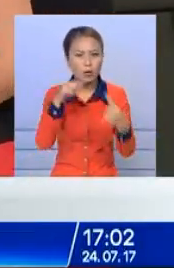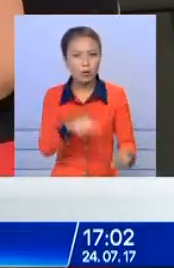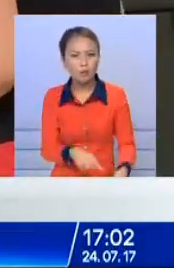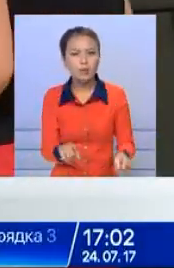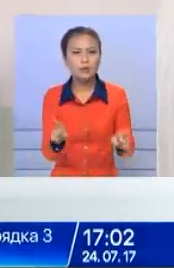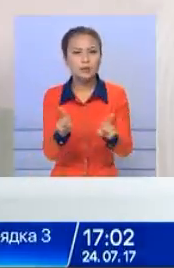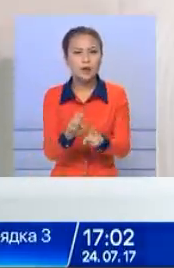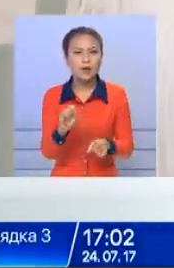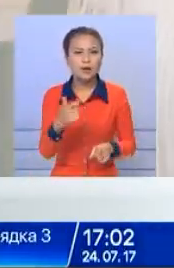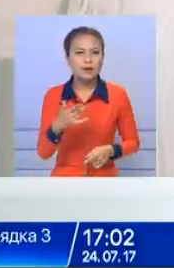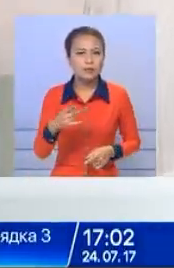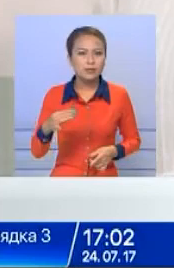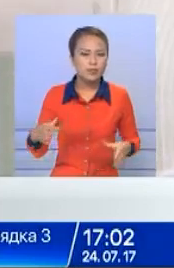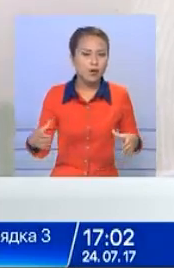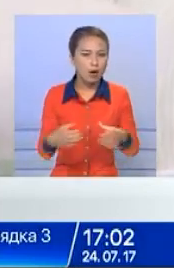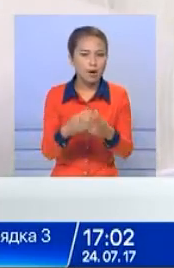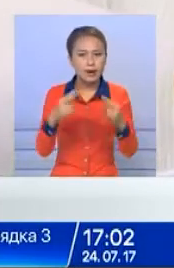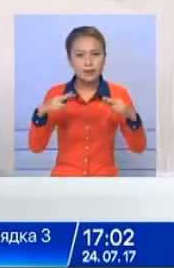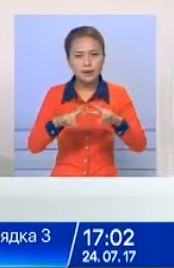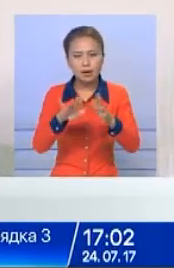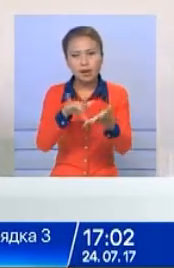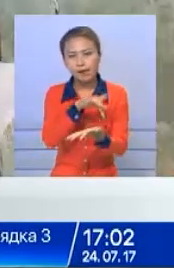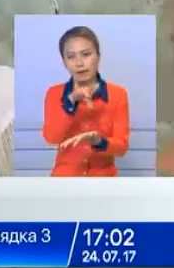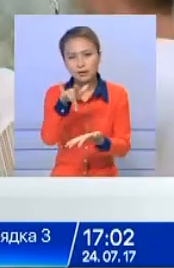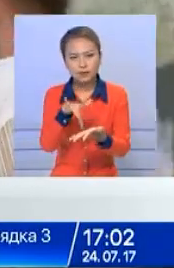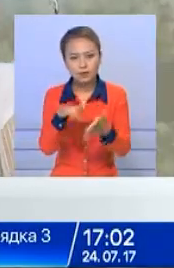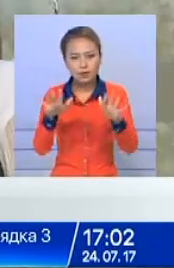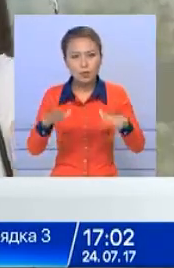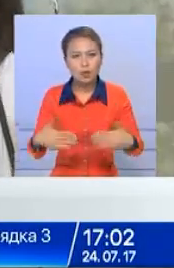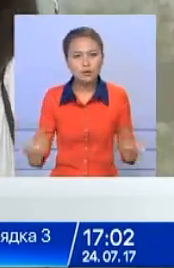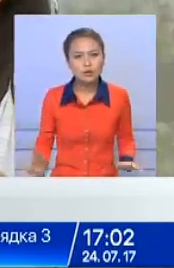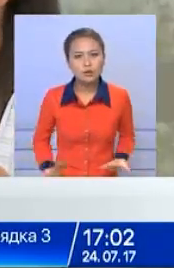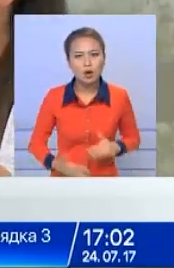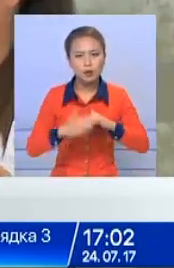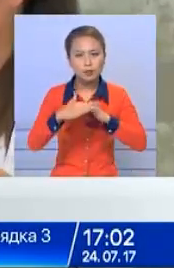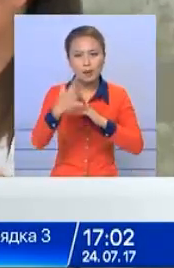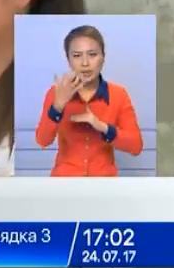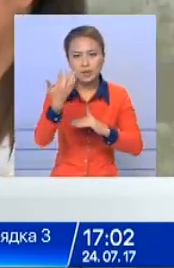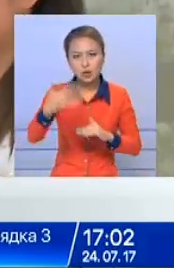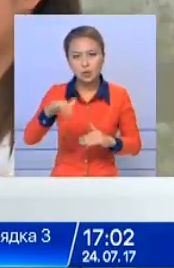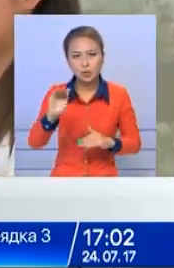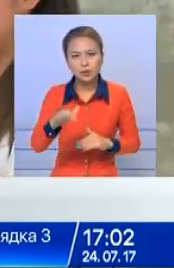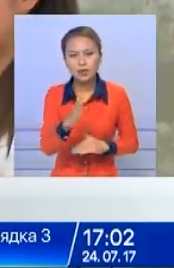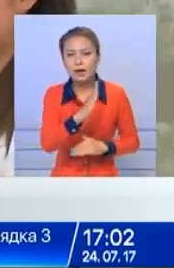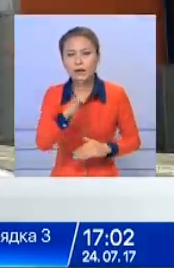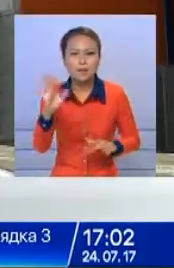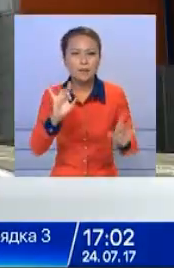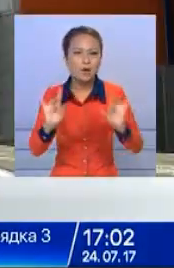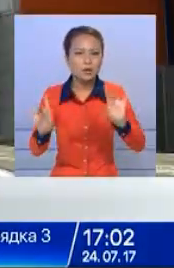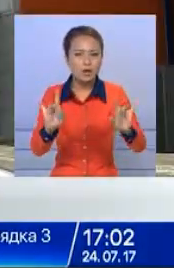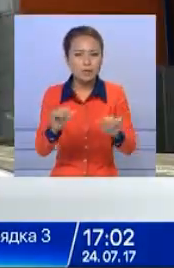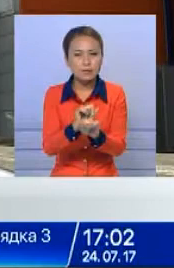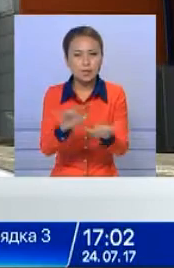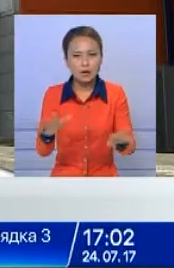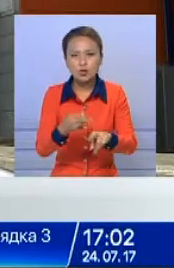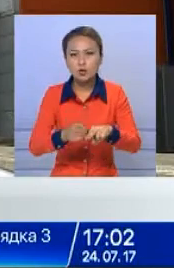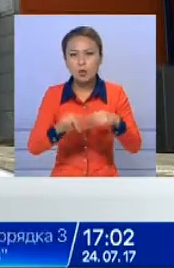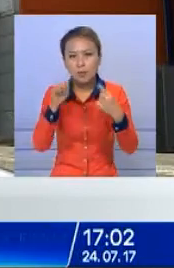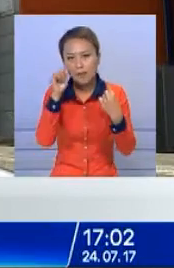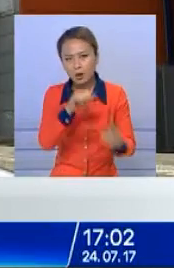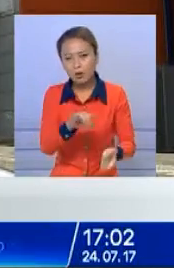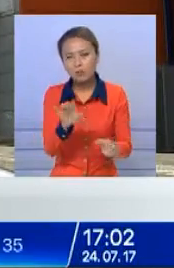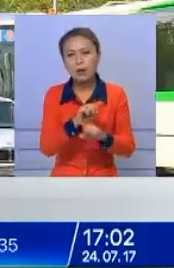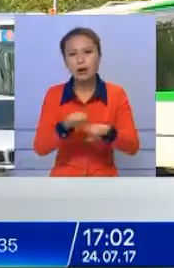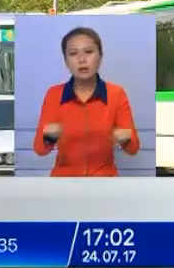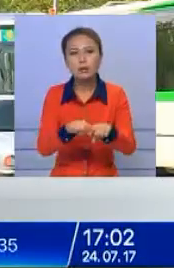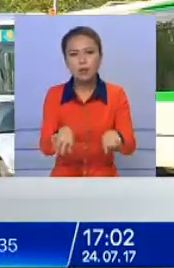іс-қимыл агенттігінің Астана қалалық департаменті елорда тұрғындарына 550 мыңнан астам жадынамалар таратып, парақорлыққа қарсы түсіндірме